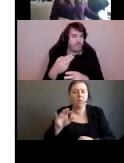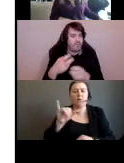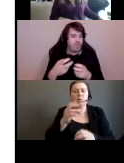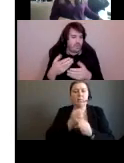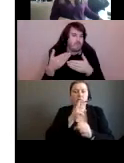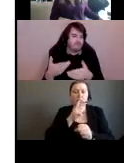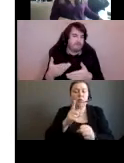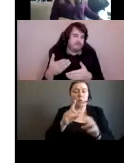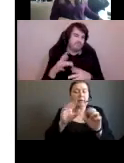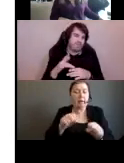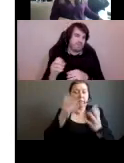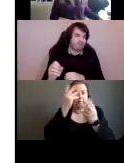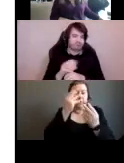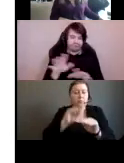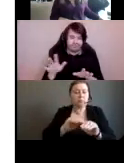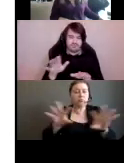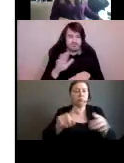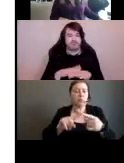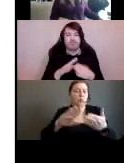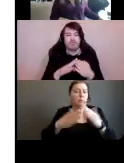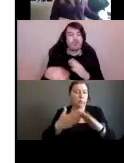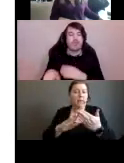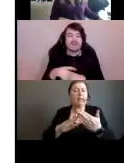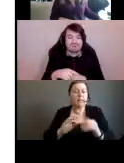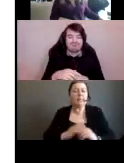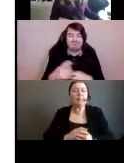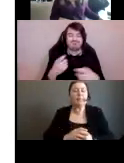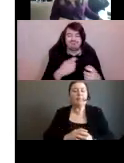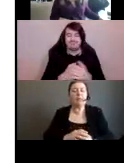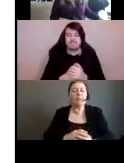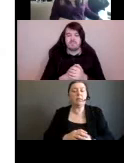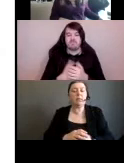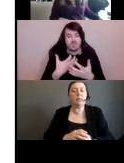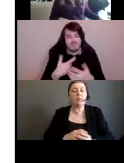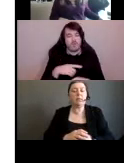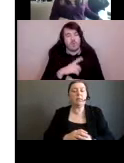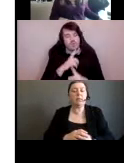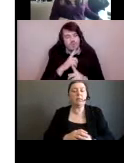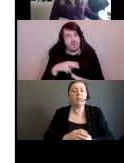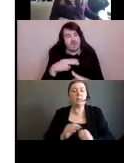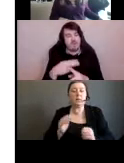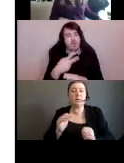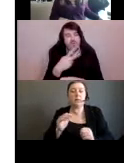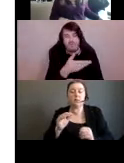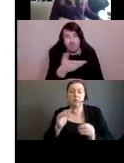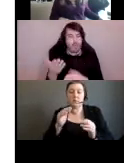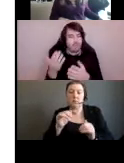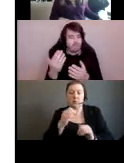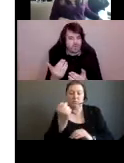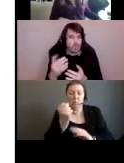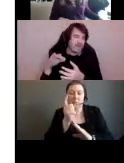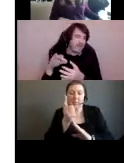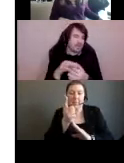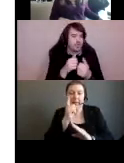la communauté. Alors, nous voulons nous assurer de répondre à vos besoins dans le cadre du plan actuel de vaccination.